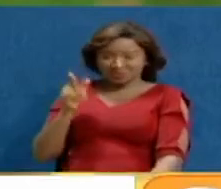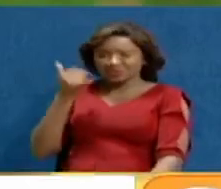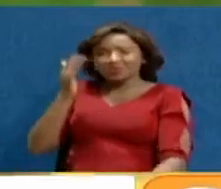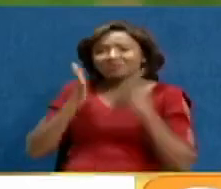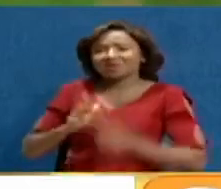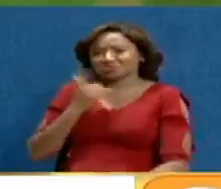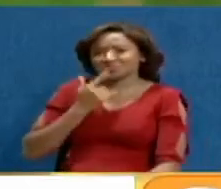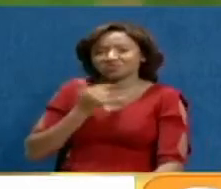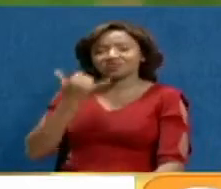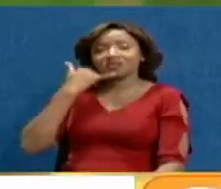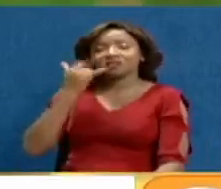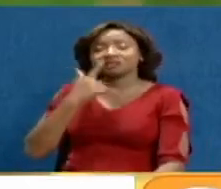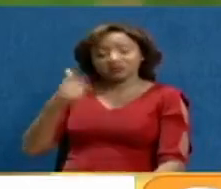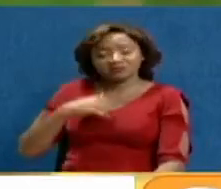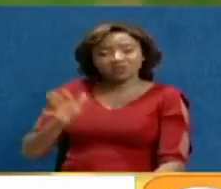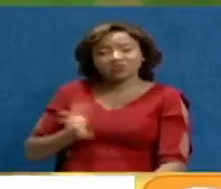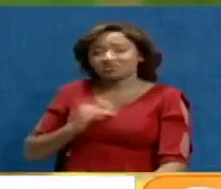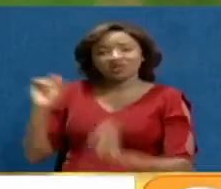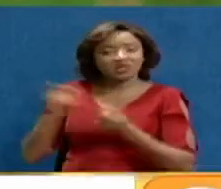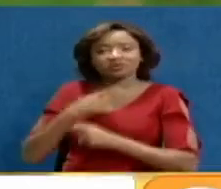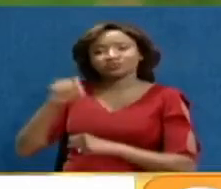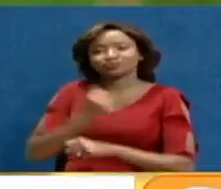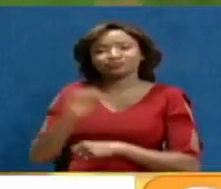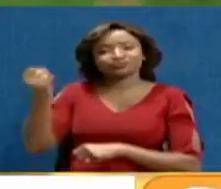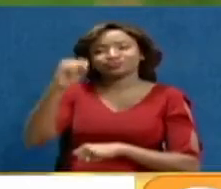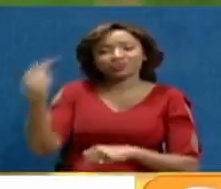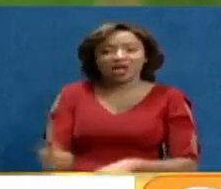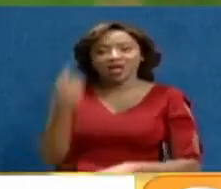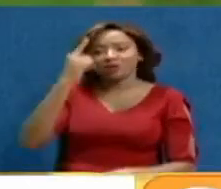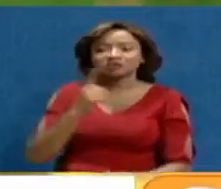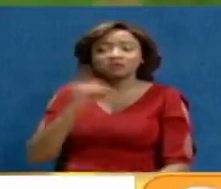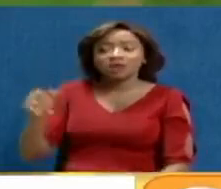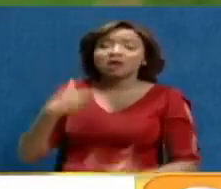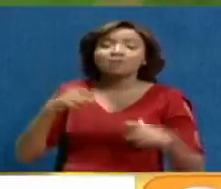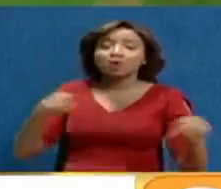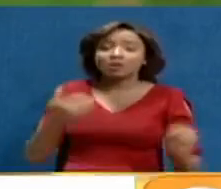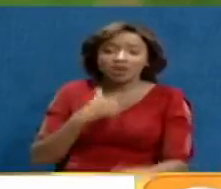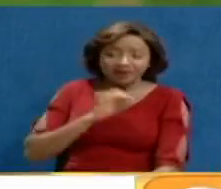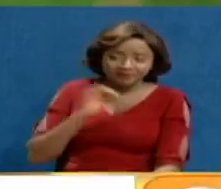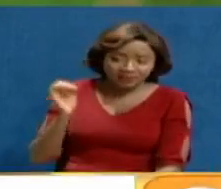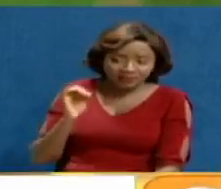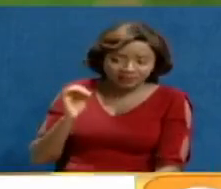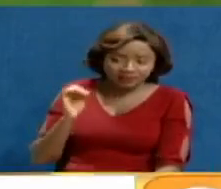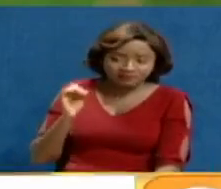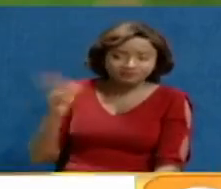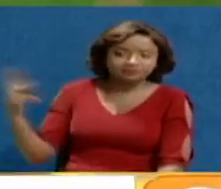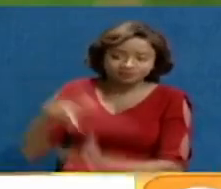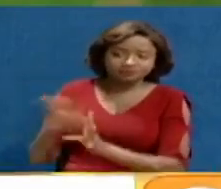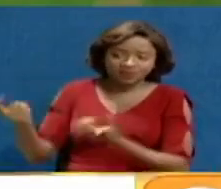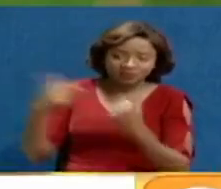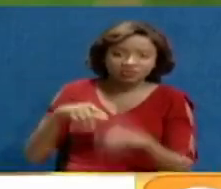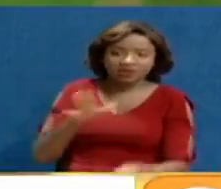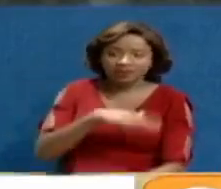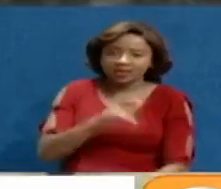simu. Nikamwambia mimi mwanamke siwezi tembea peke yangu. Akaniuliza, hakuna pikipiki upande ukuje